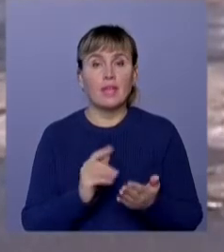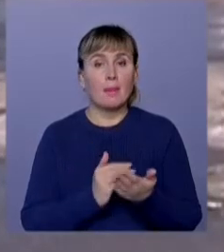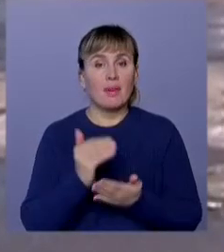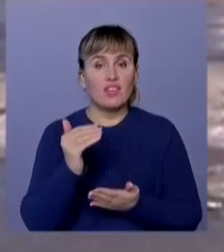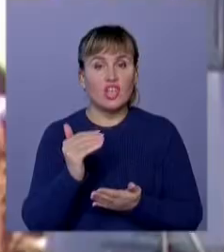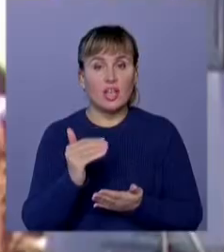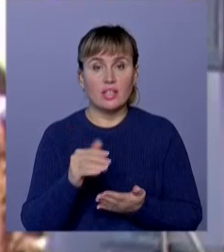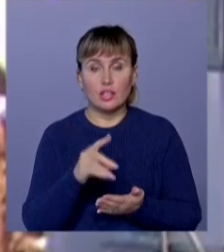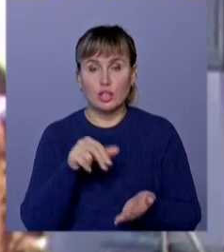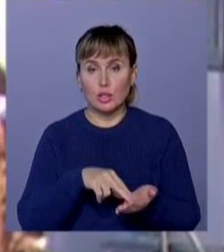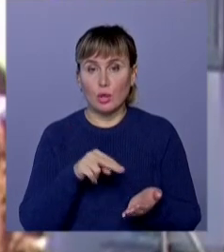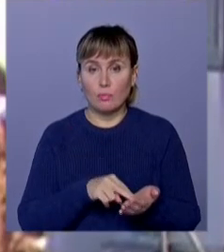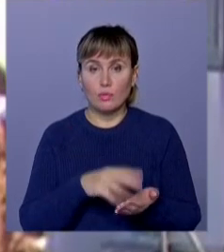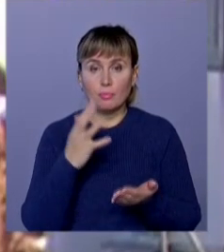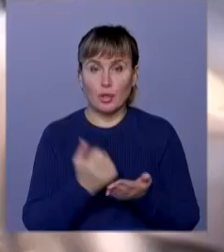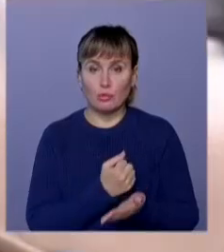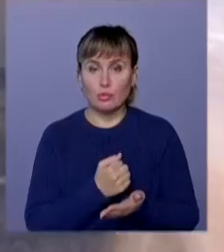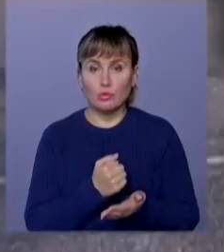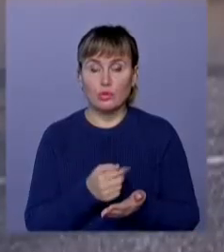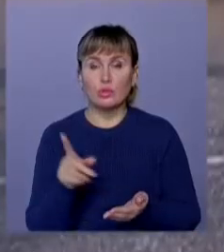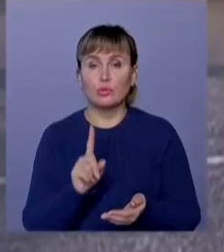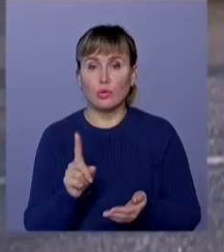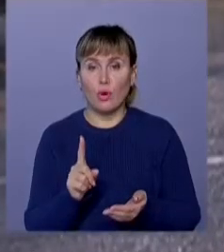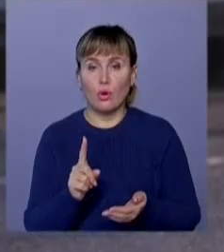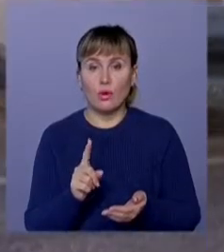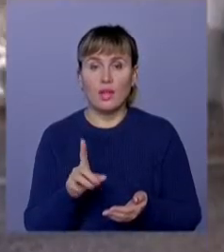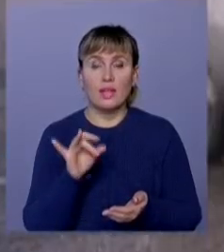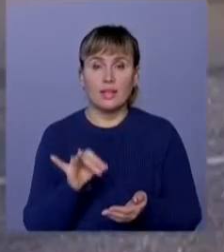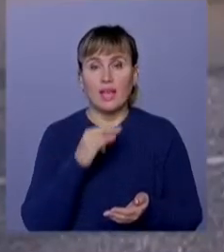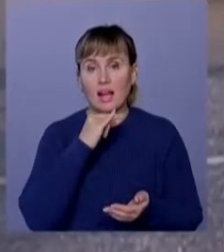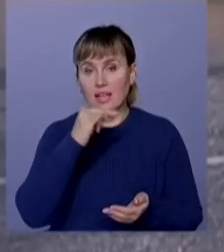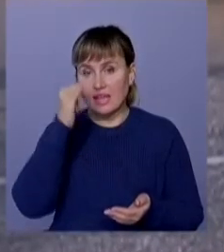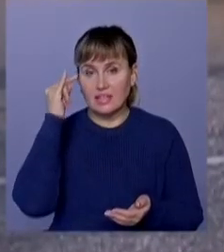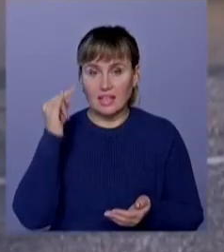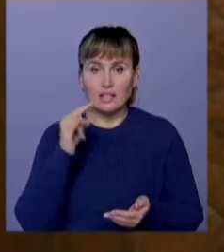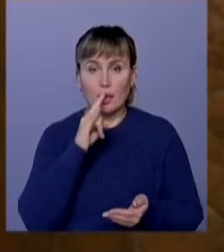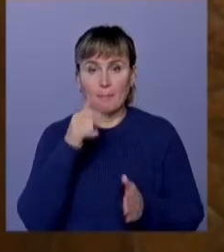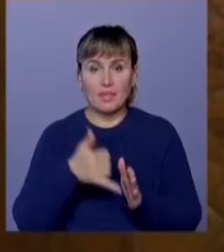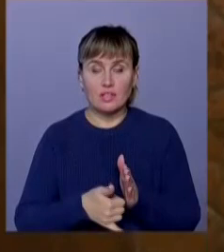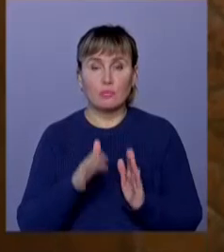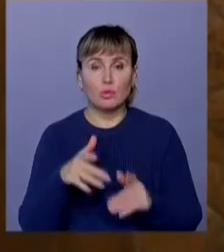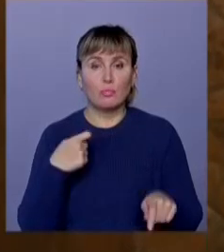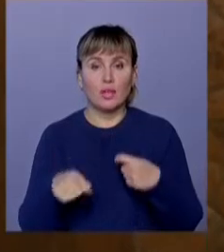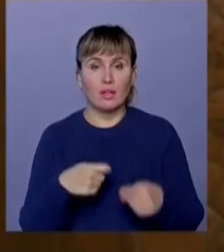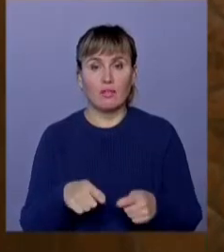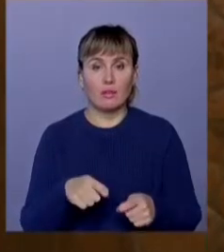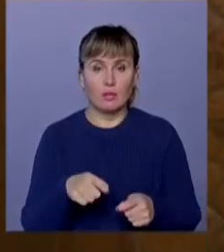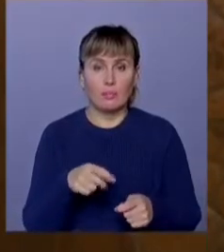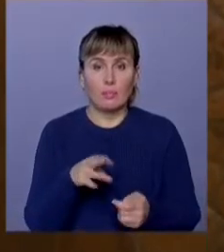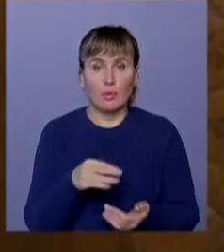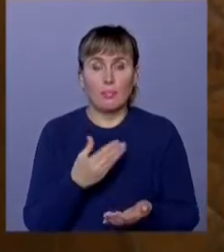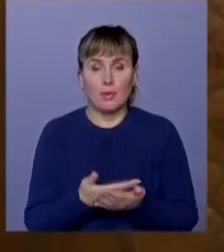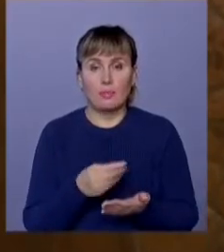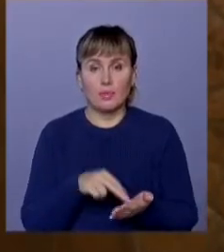повышение акцизов на дизельное топливо приведет к тому, что и казахстанское топливо будет продаваться по той же примерно цене, что